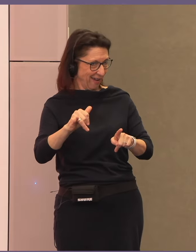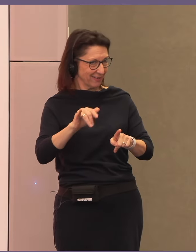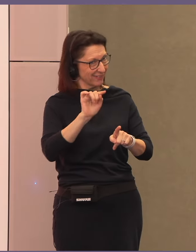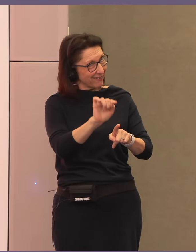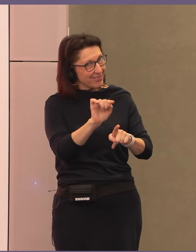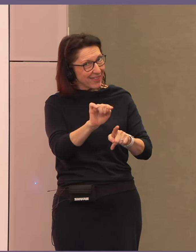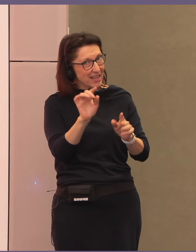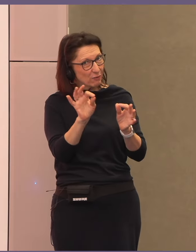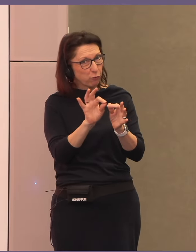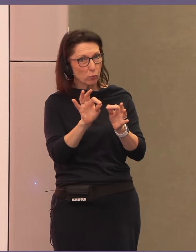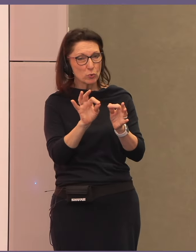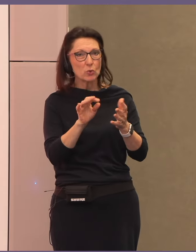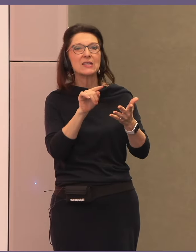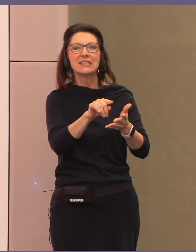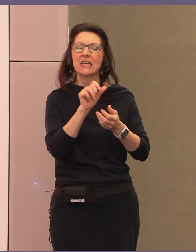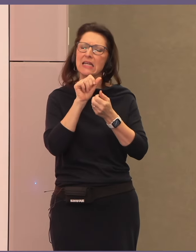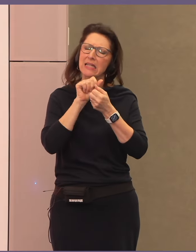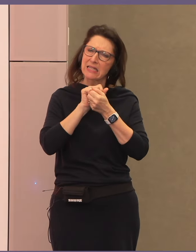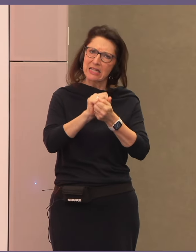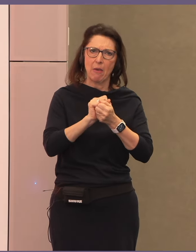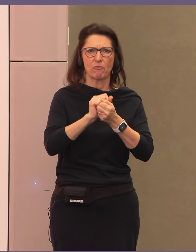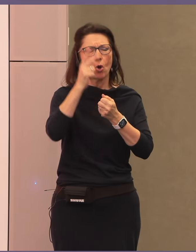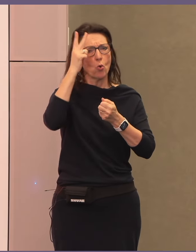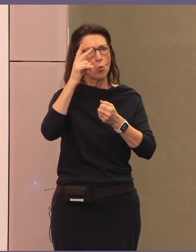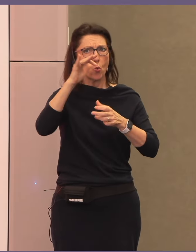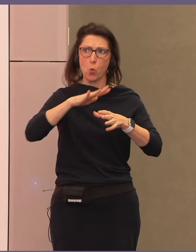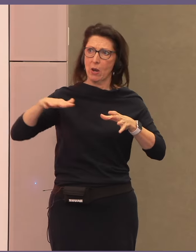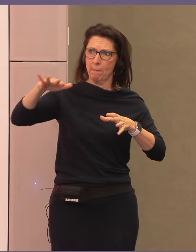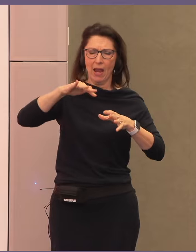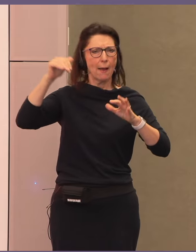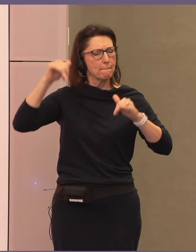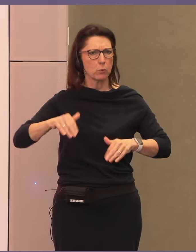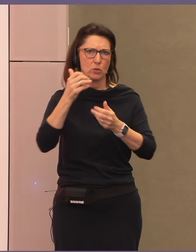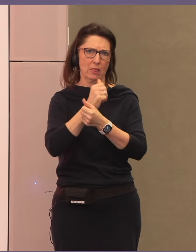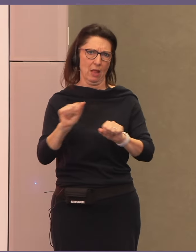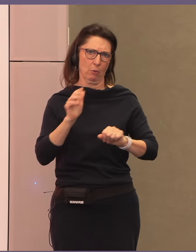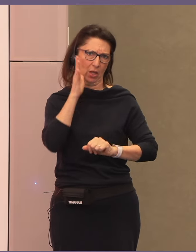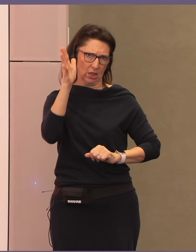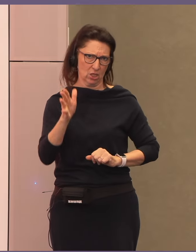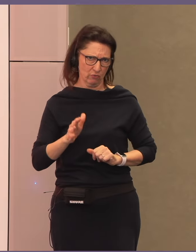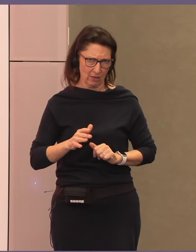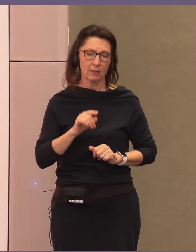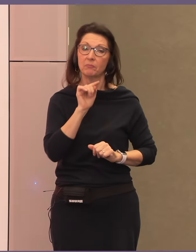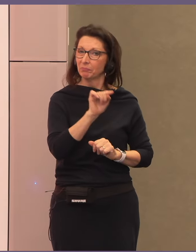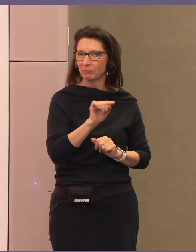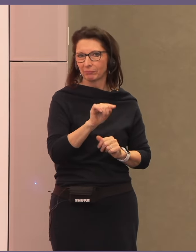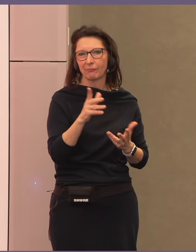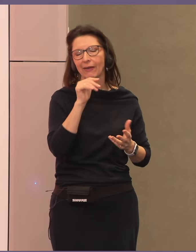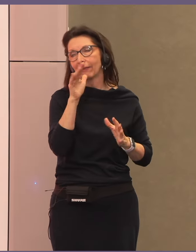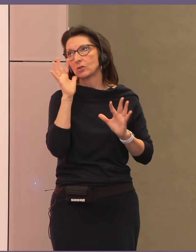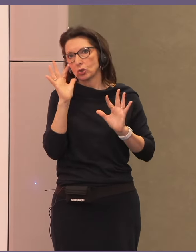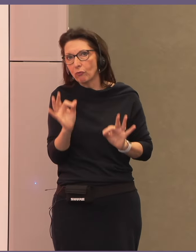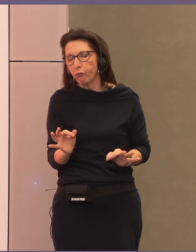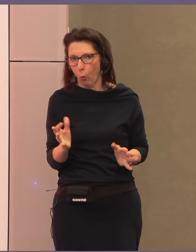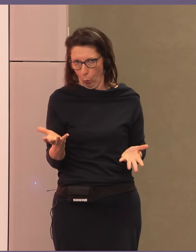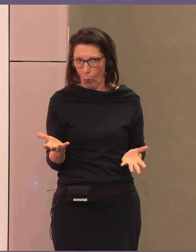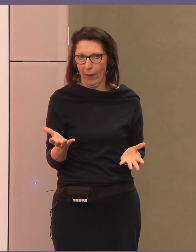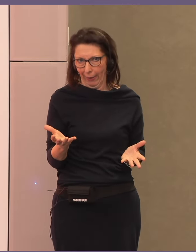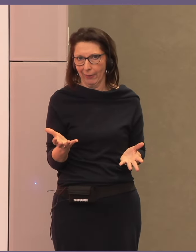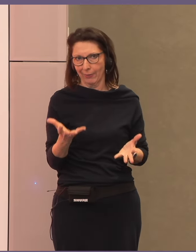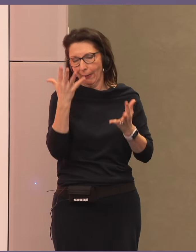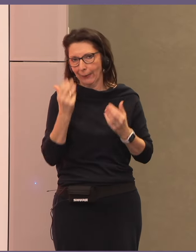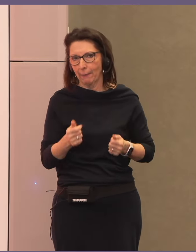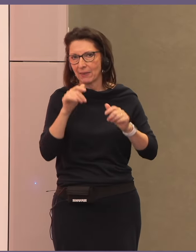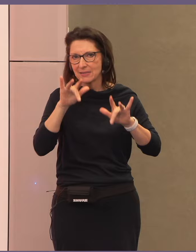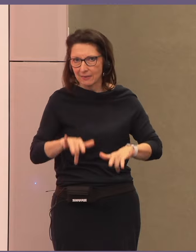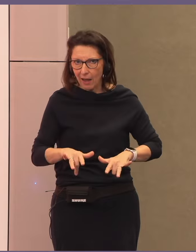setzte sie sich für eine Demokratisierung der Universitäten ein. Man muss auch sagen, dies wurde natürlich nicht sofort in den Zahlen sichtbar